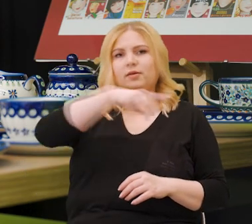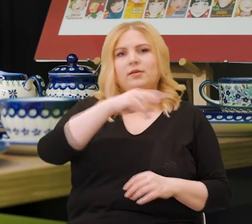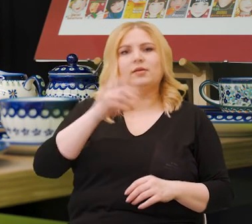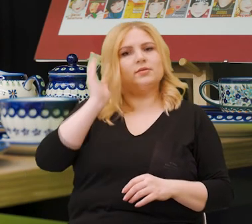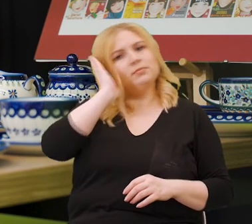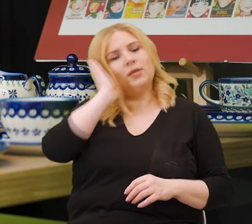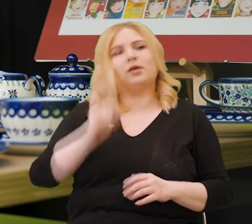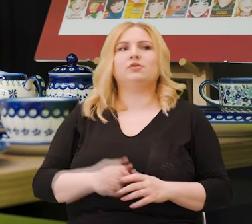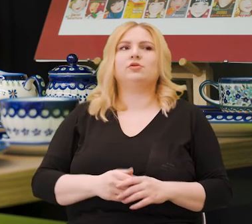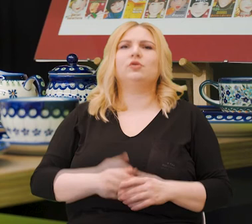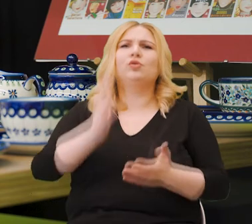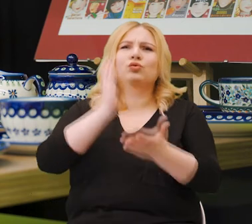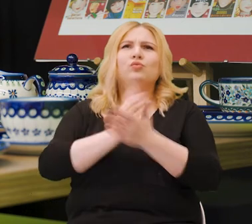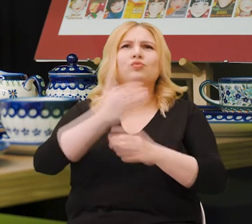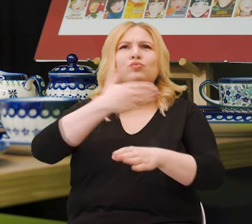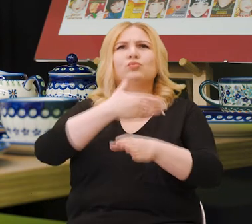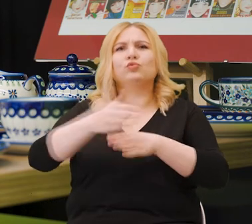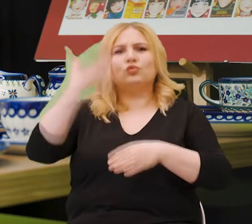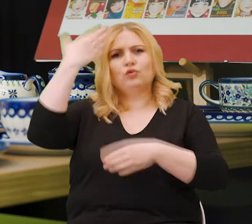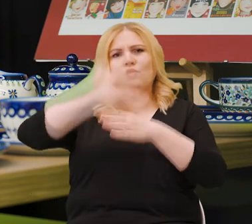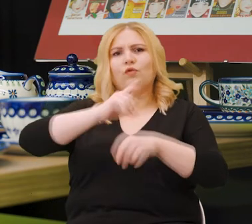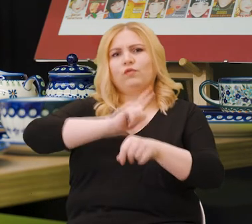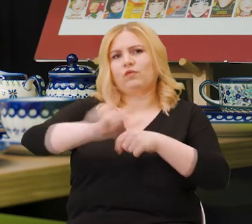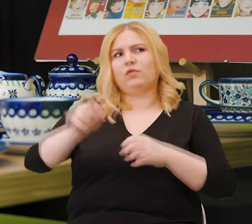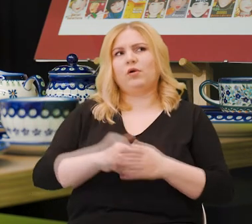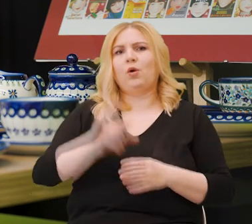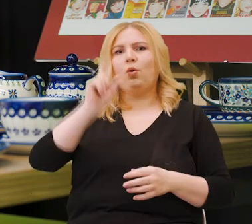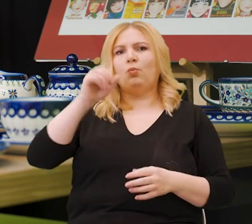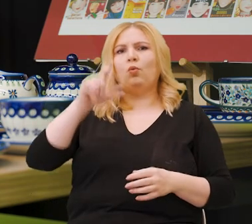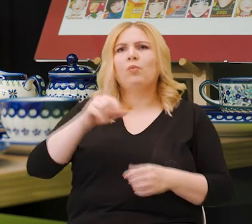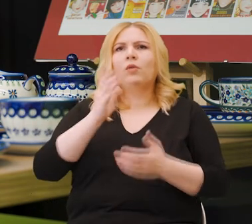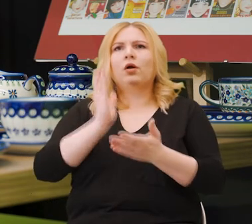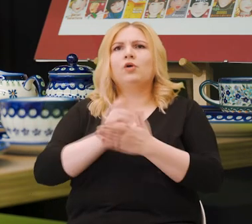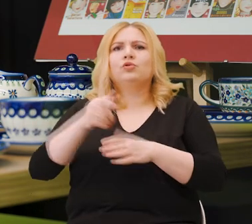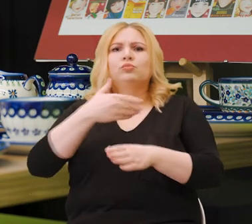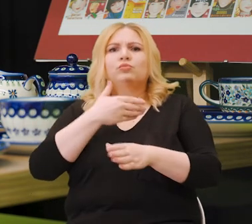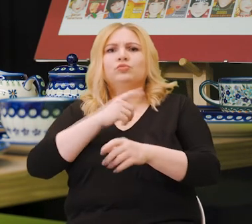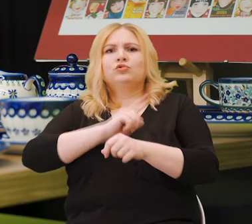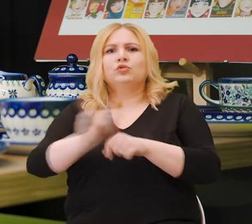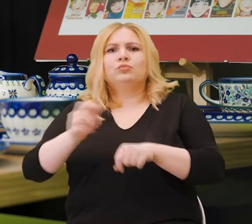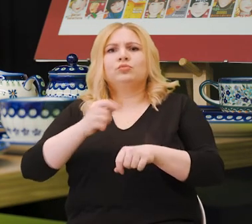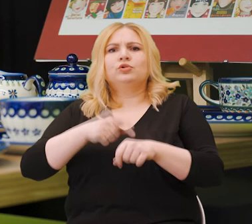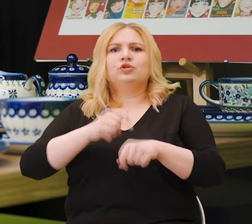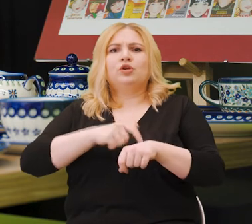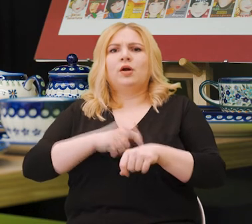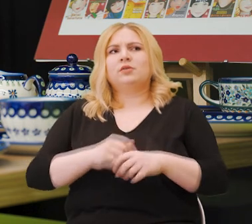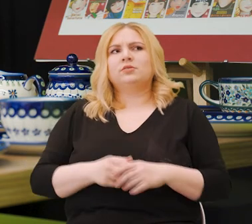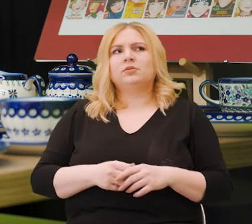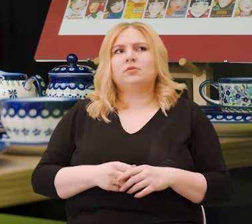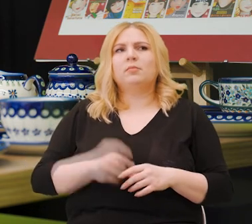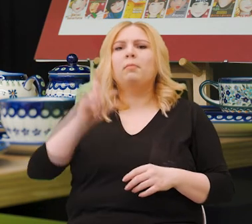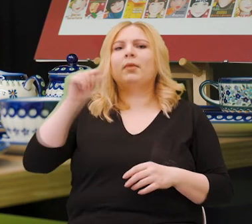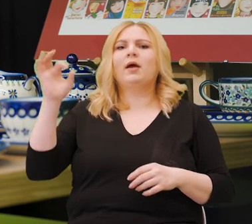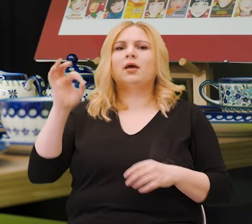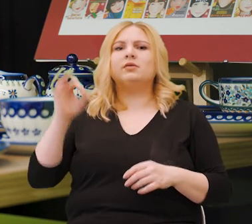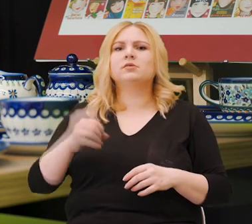Pa, idę spać. Znów jest północ. Jak ten czas ucieka. Pulpa. PS. A,